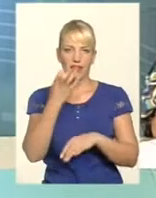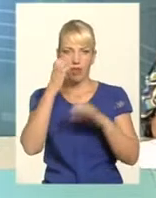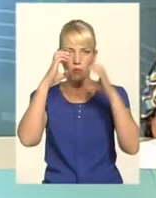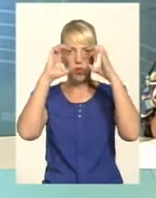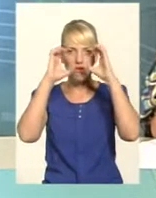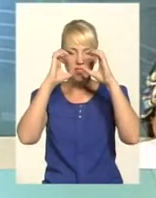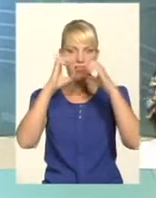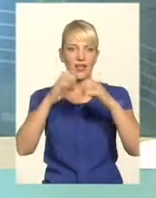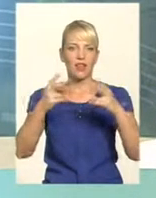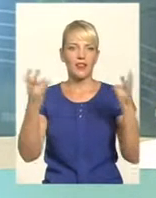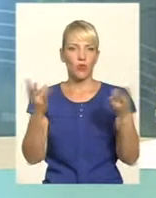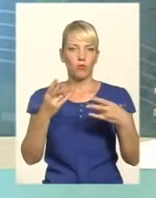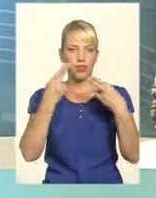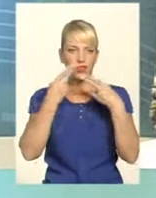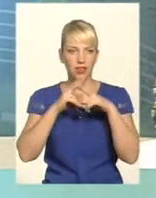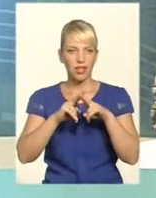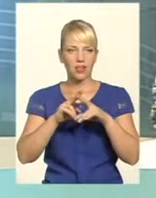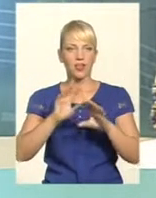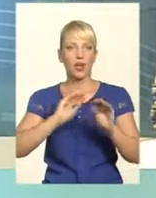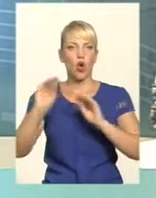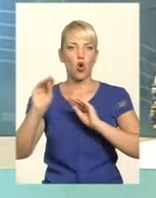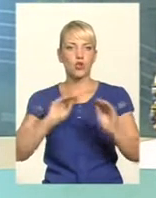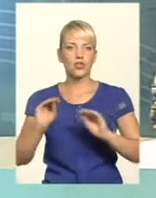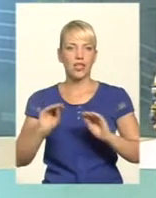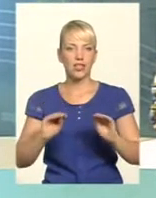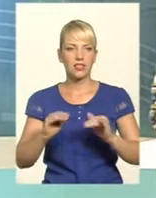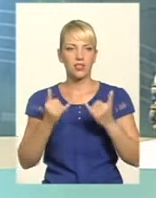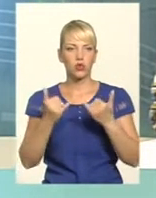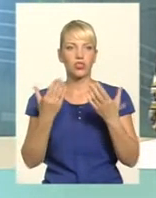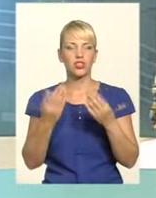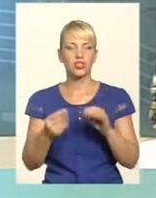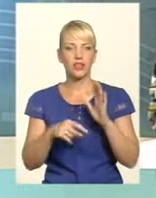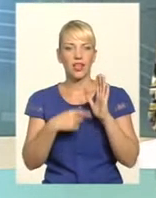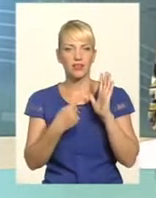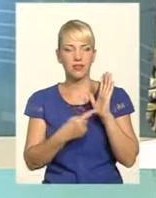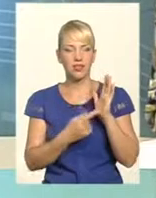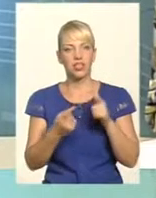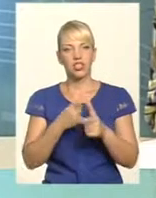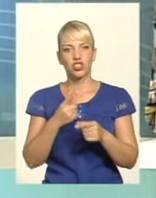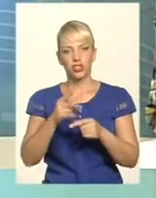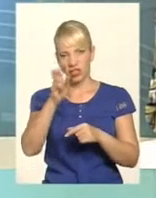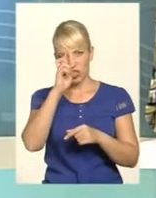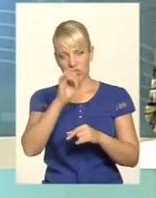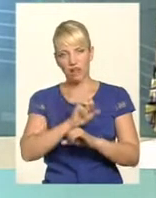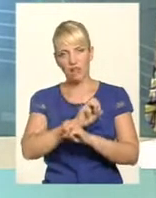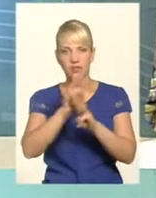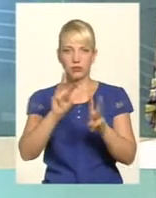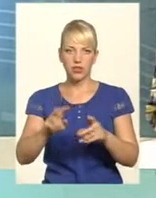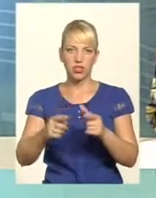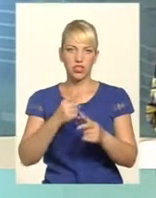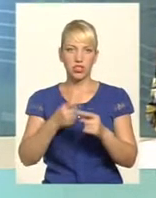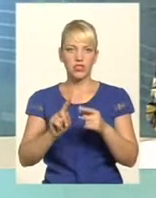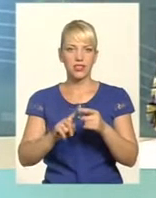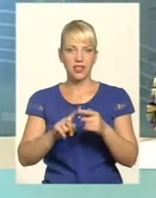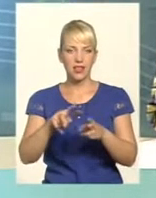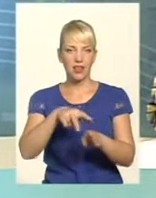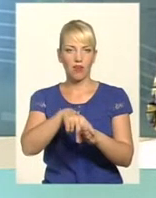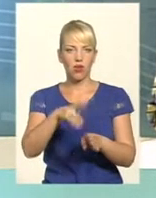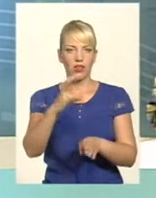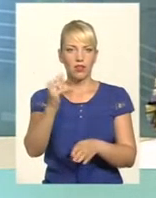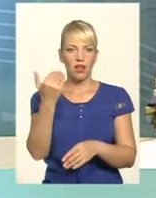необхідна техніка, оснащення на сьогоднішній день. Чи держава забезпечує, чи все-таки знову вже лягає на